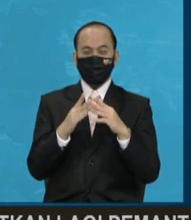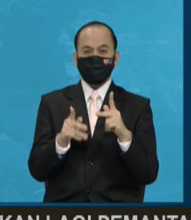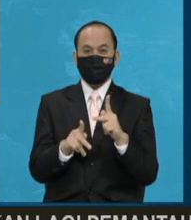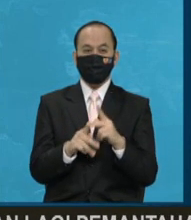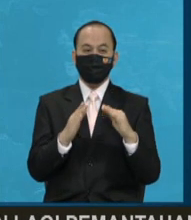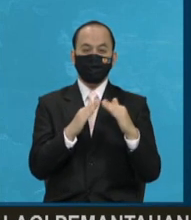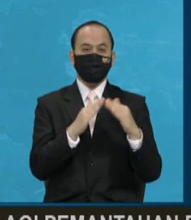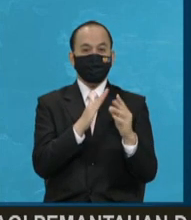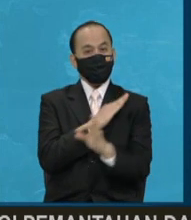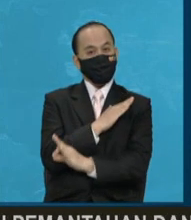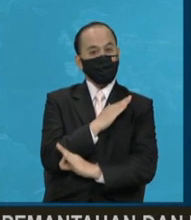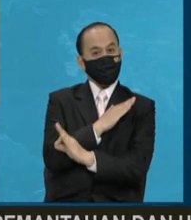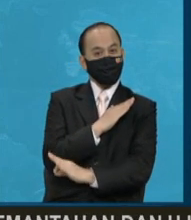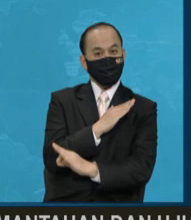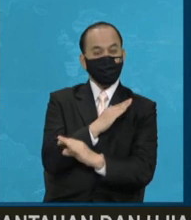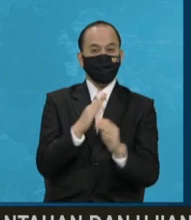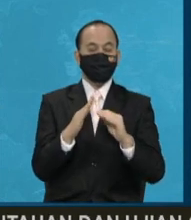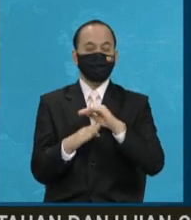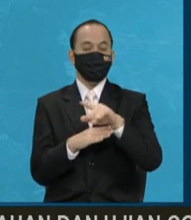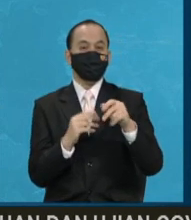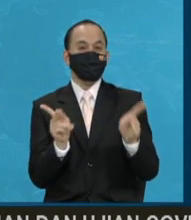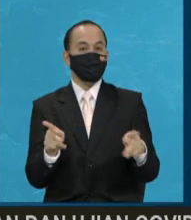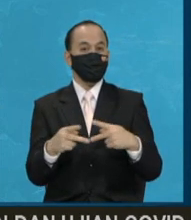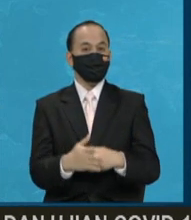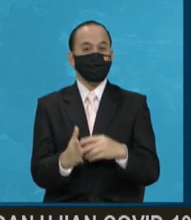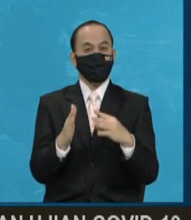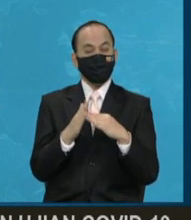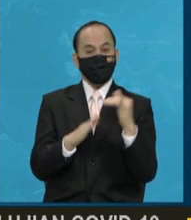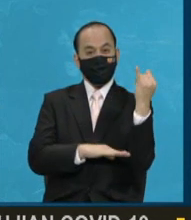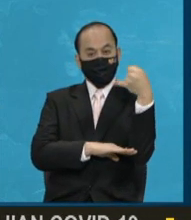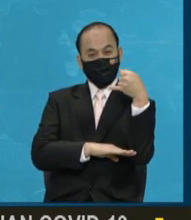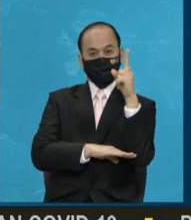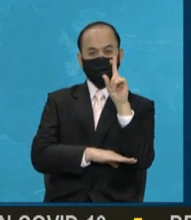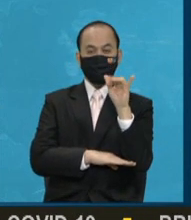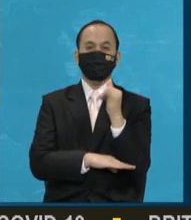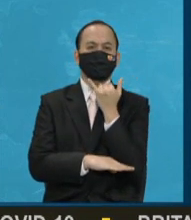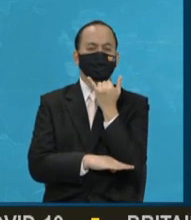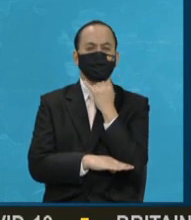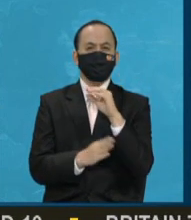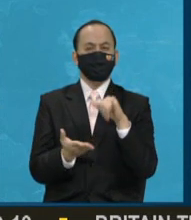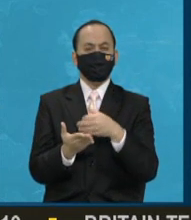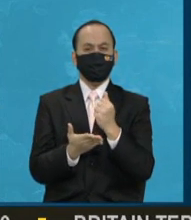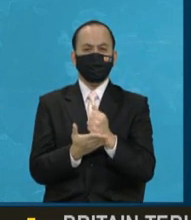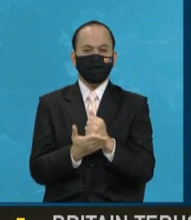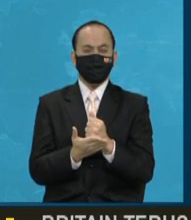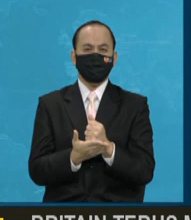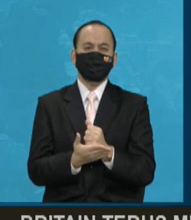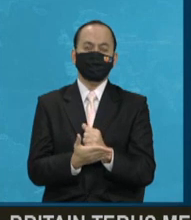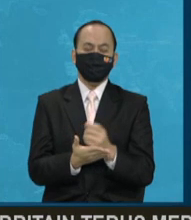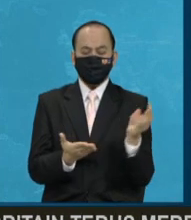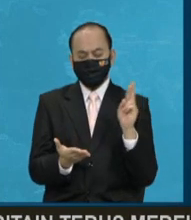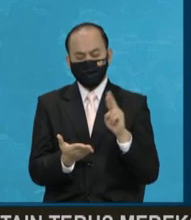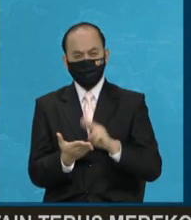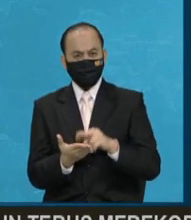pekerja-pekerja asing di kawasan Kuala belait mendapati satu kesalahan jabatan custom dan excora jadi